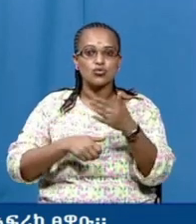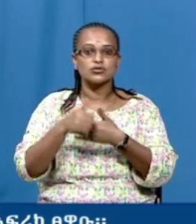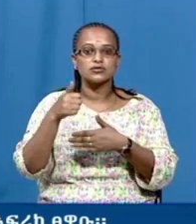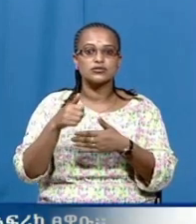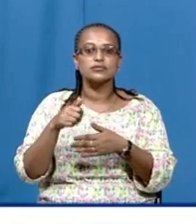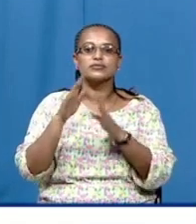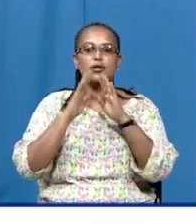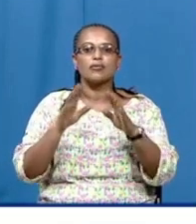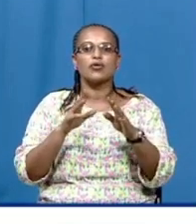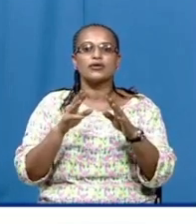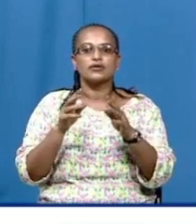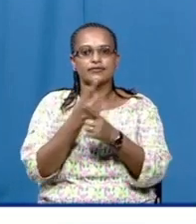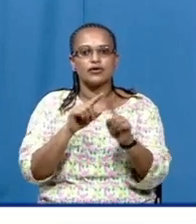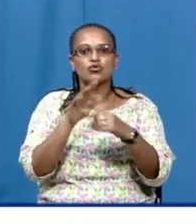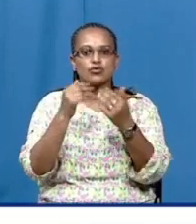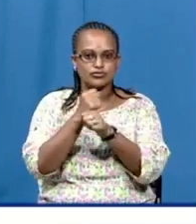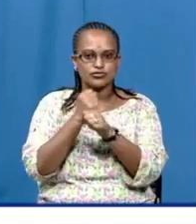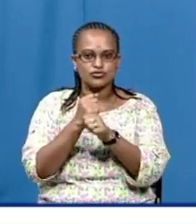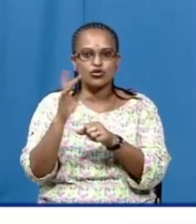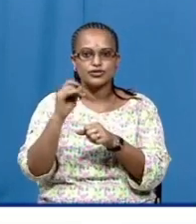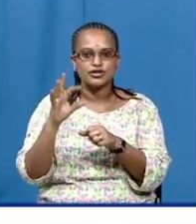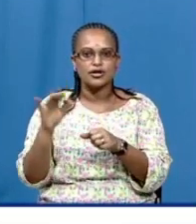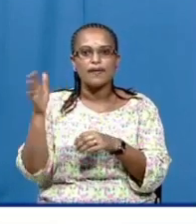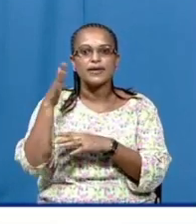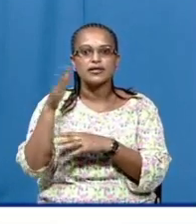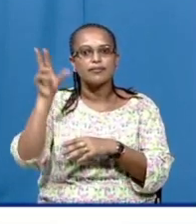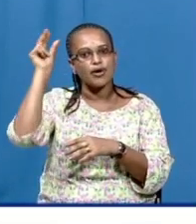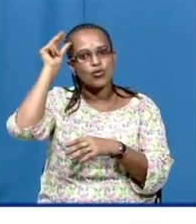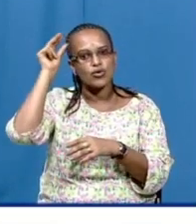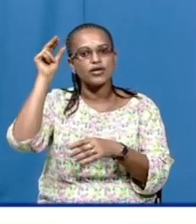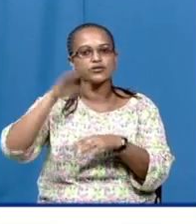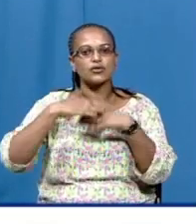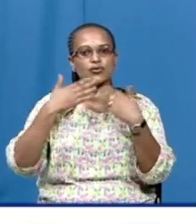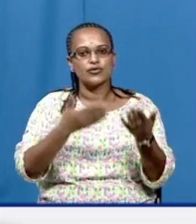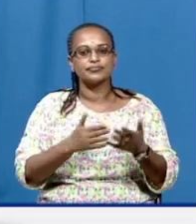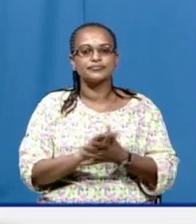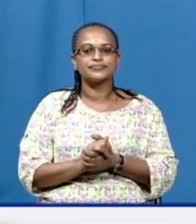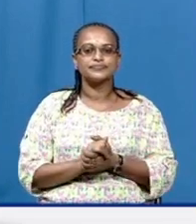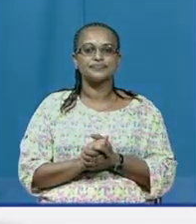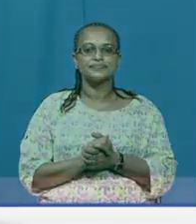اقباب كفتحن كلهم اكلات كسرحون كوميشنر امباسادر بانكولين سوي عم.